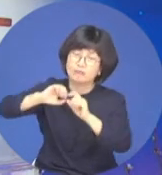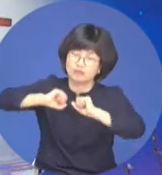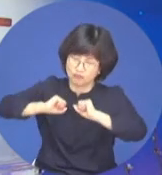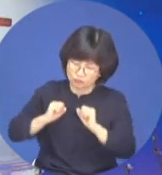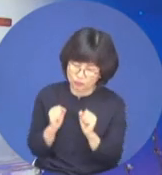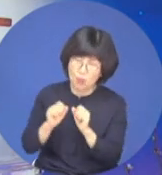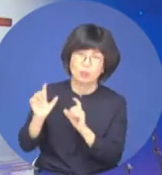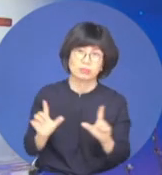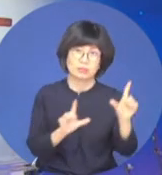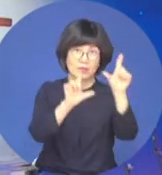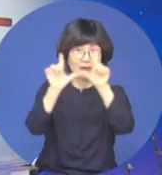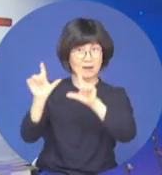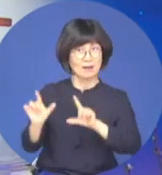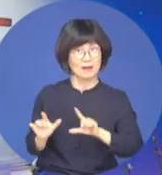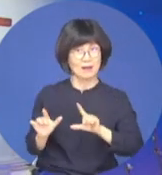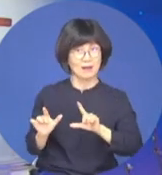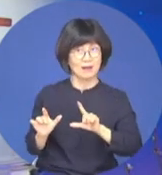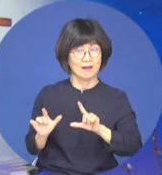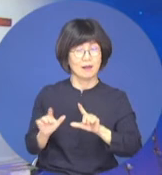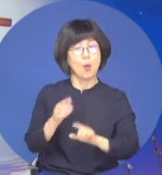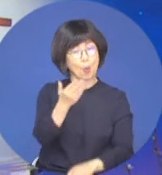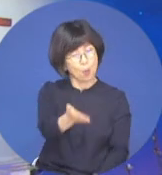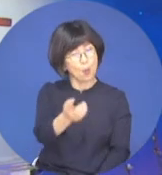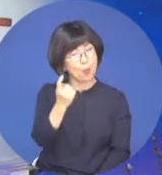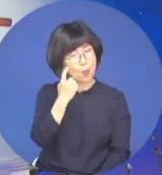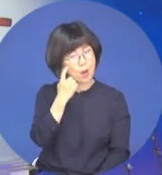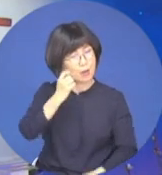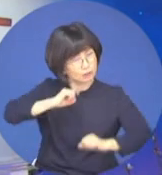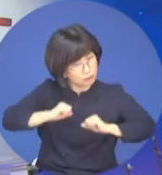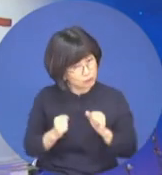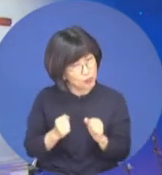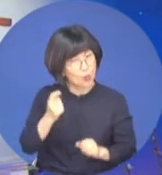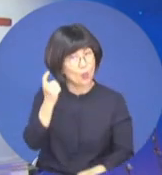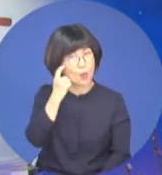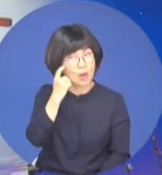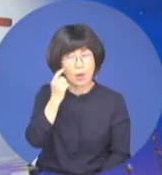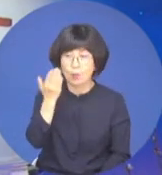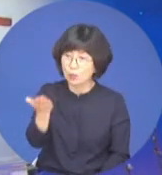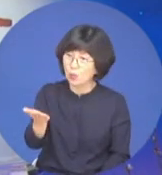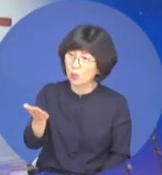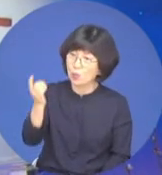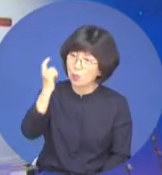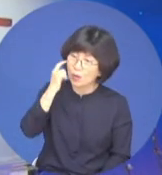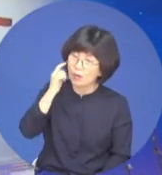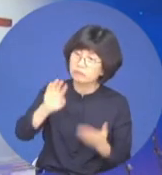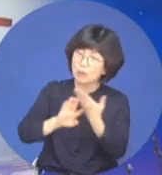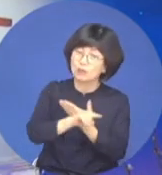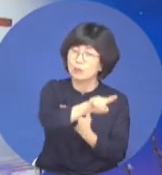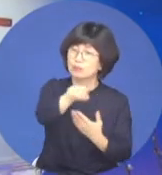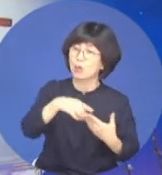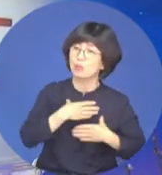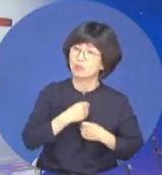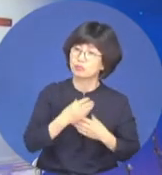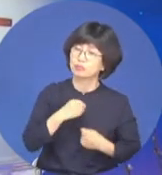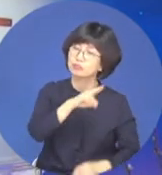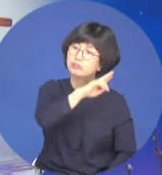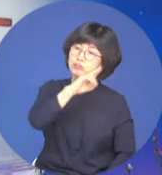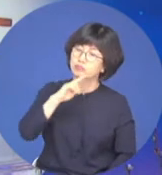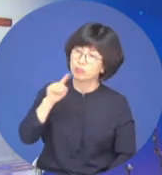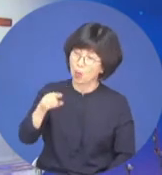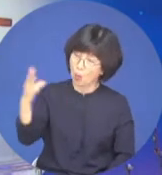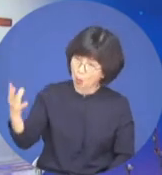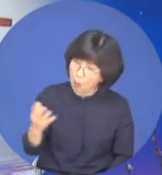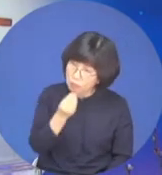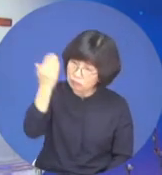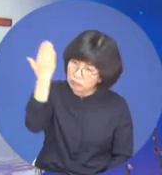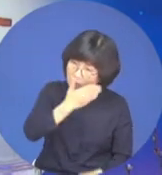살아계심을 증거하는 거거든요. 당신은 왜 그렇게 순종하고 살아? 당신은 어떻게 남들은 다 편하게 사는데 어떻게 그렇게 거룩하게 살아? 깨끗하게